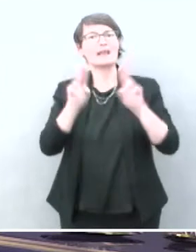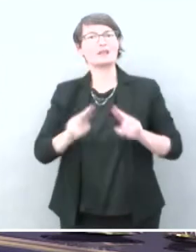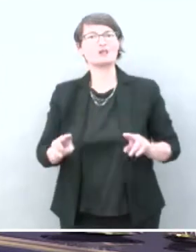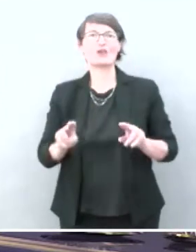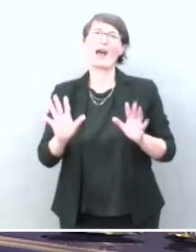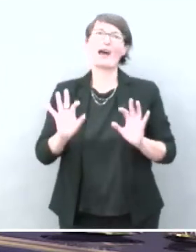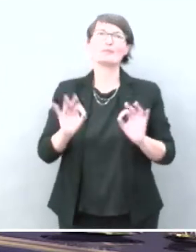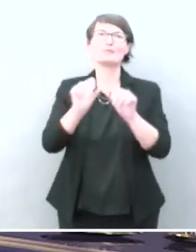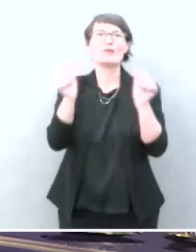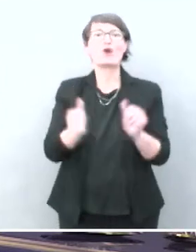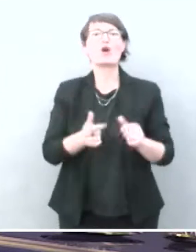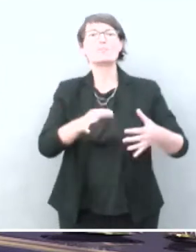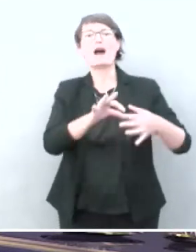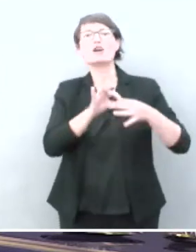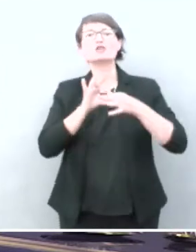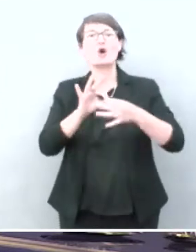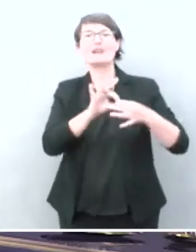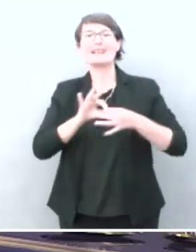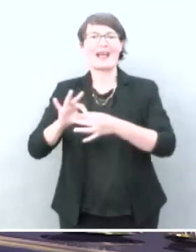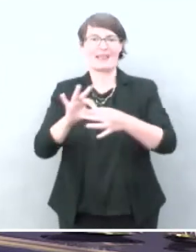solidarietà, tra virgolette, a livello